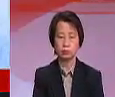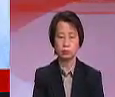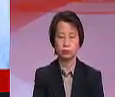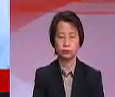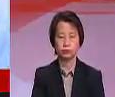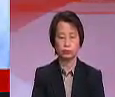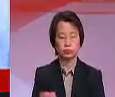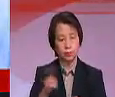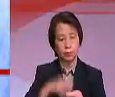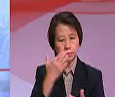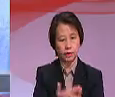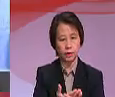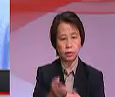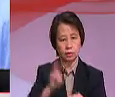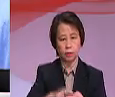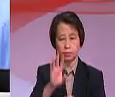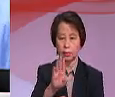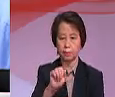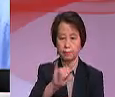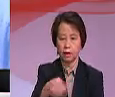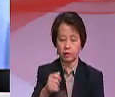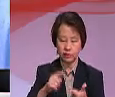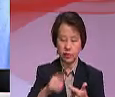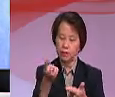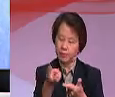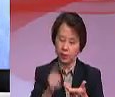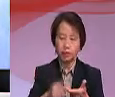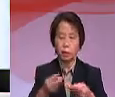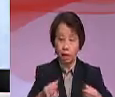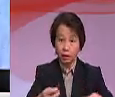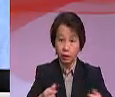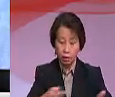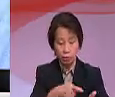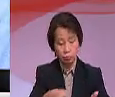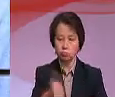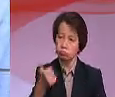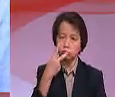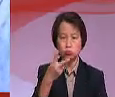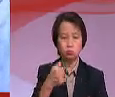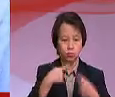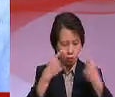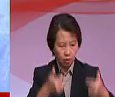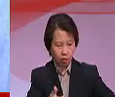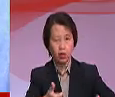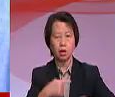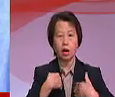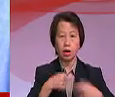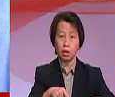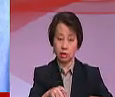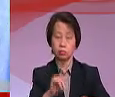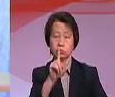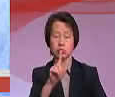Untuk kami tambah baik yang tambahkan baja, benih, tanah dan sebagainya lah. Nampak hasil lah, kami dah dapat mewujudkan satu apa